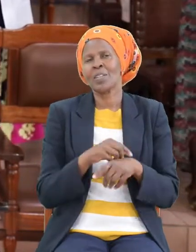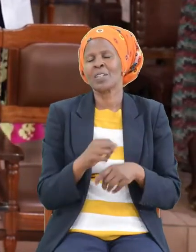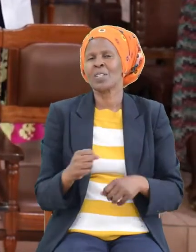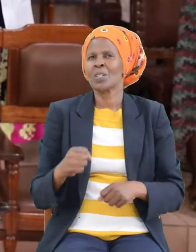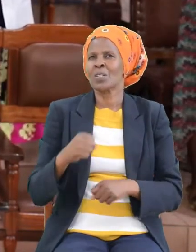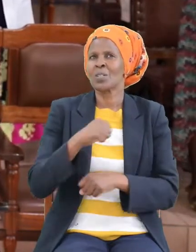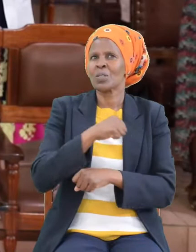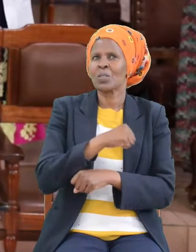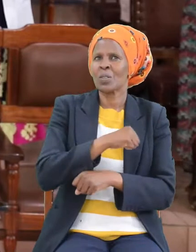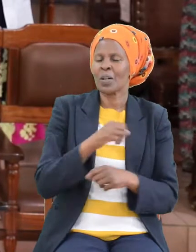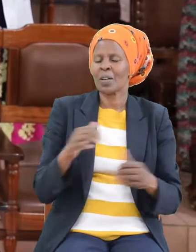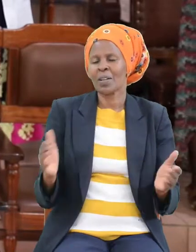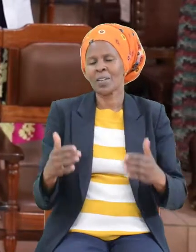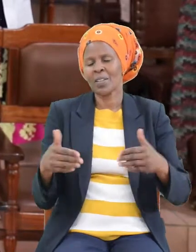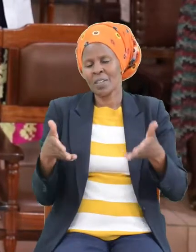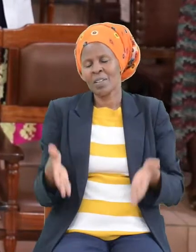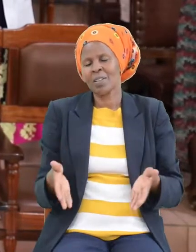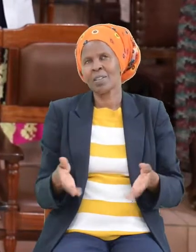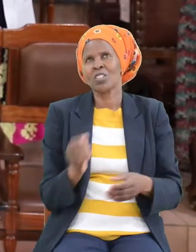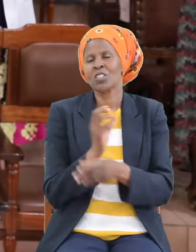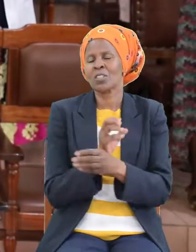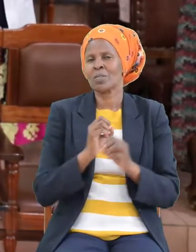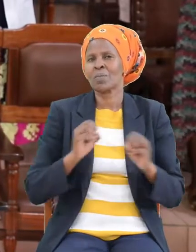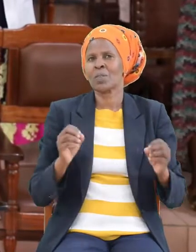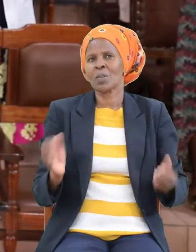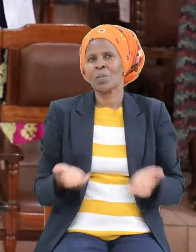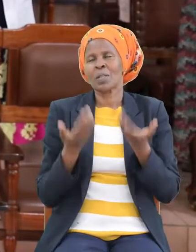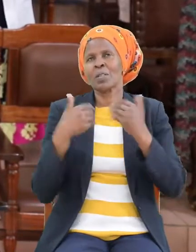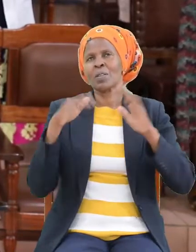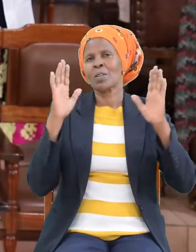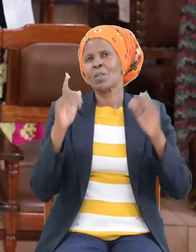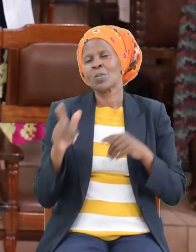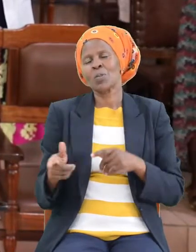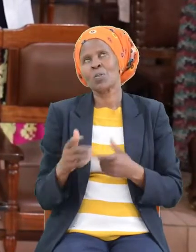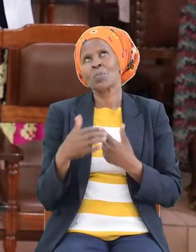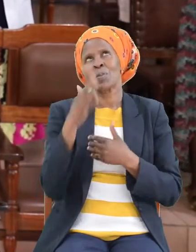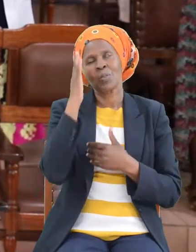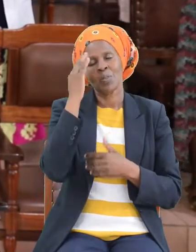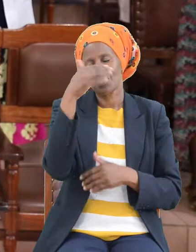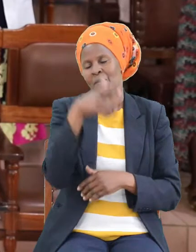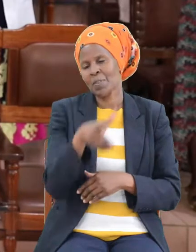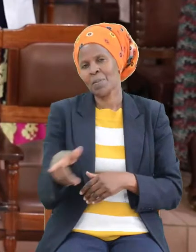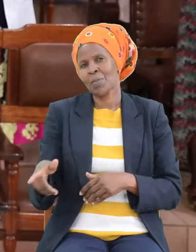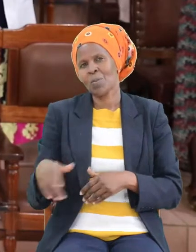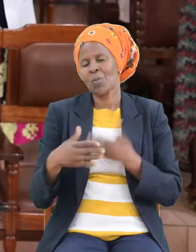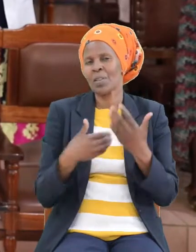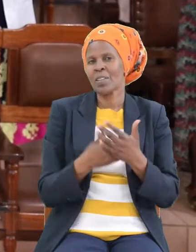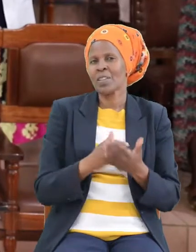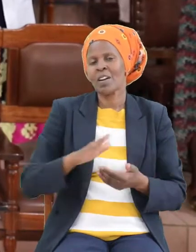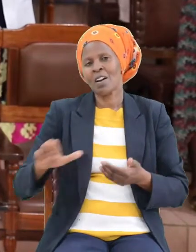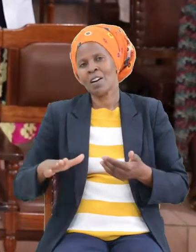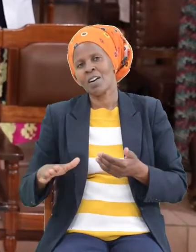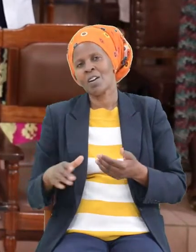hawajaanza kuhudhuria ibada, tunawaleta mikononi mwako Bwana kwa sababu unawajua popote walipo, na